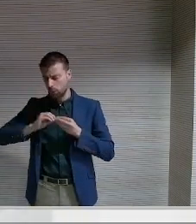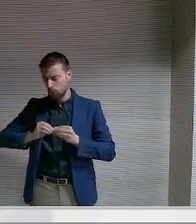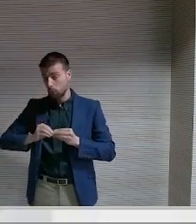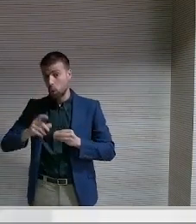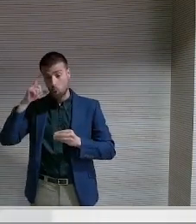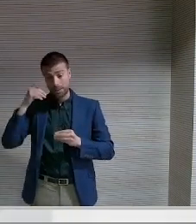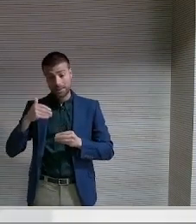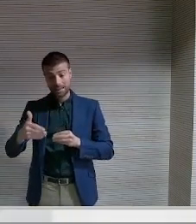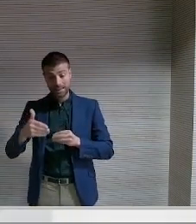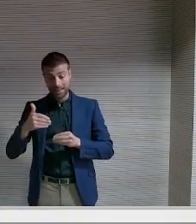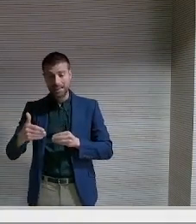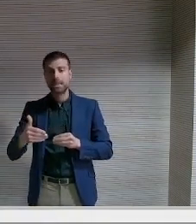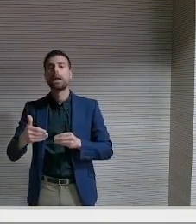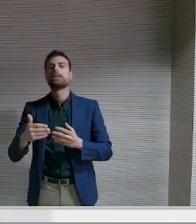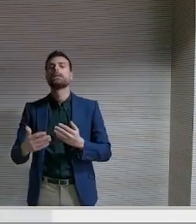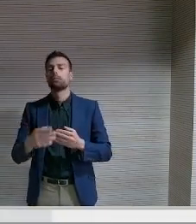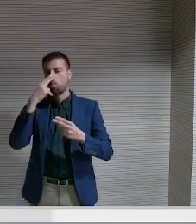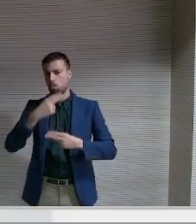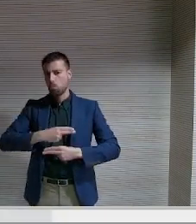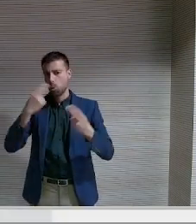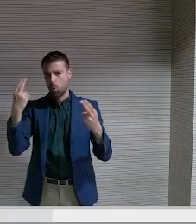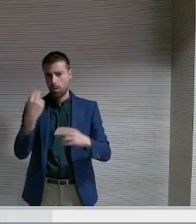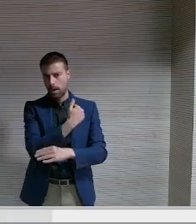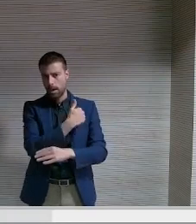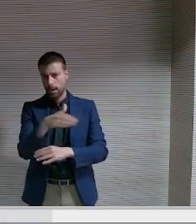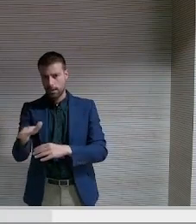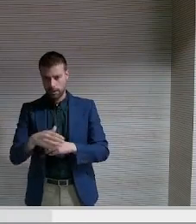dies doncs, iniciarem una publicació al respecte.